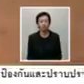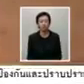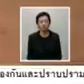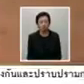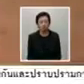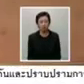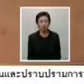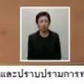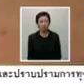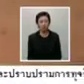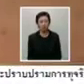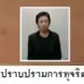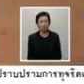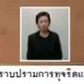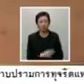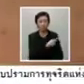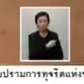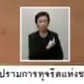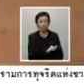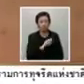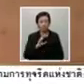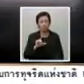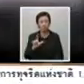เชิญคุณหมอชลนานครับ